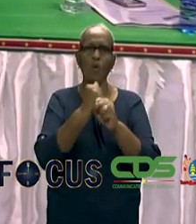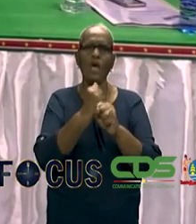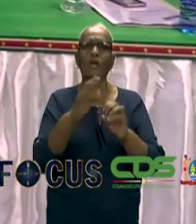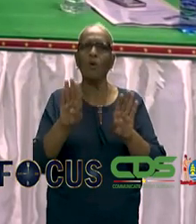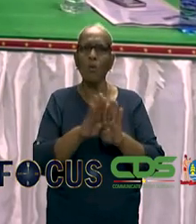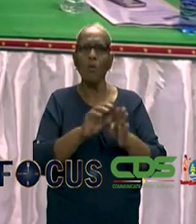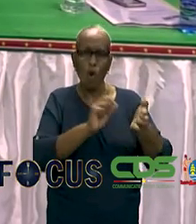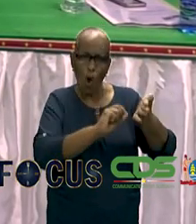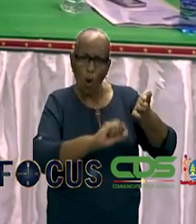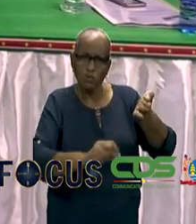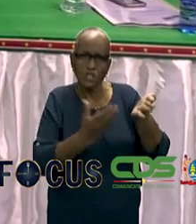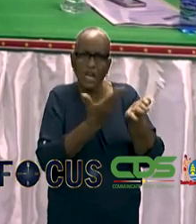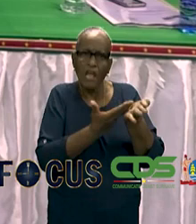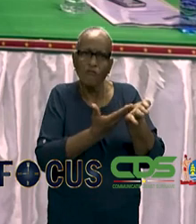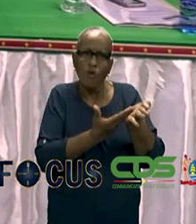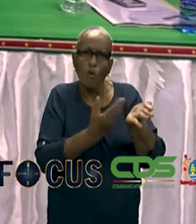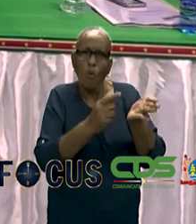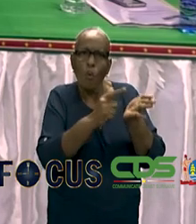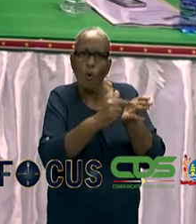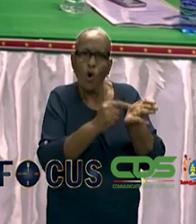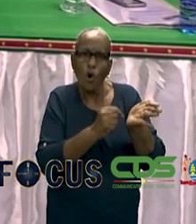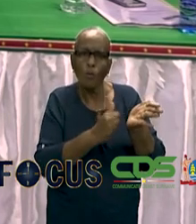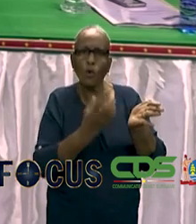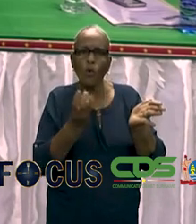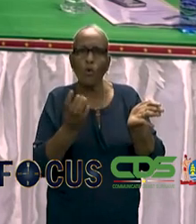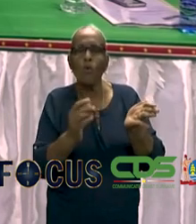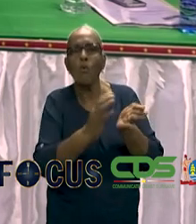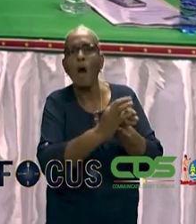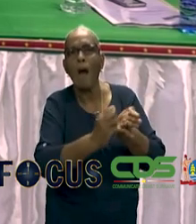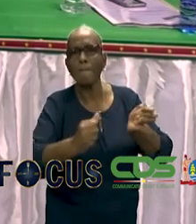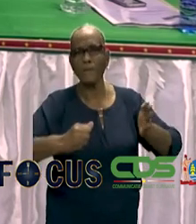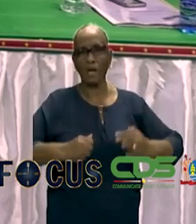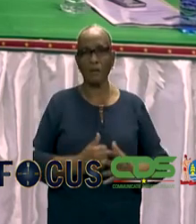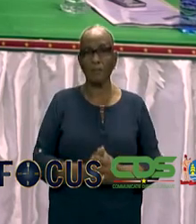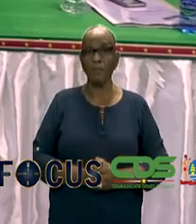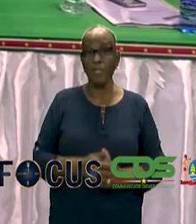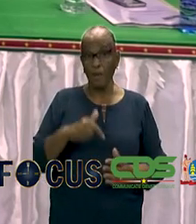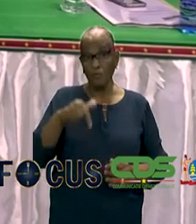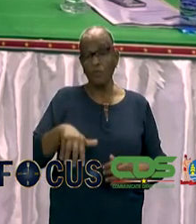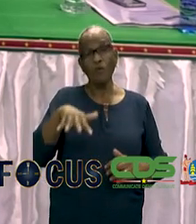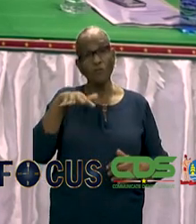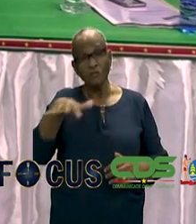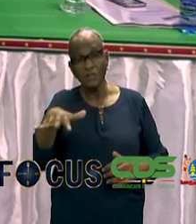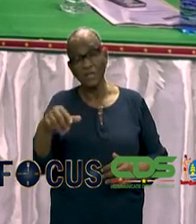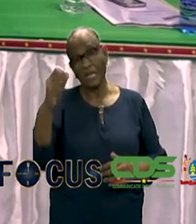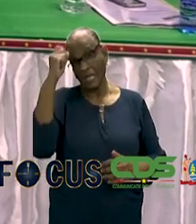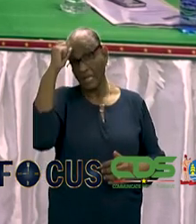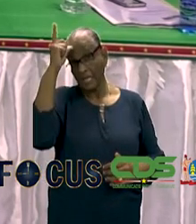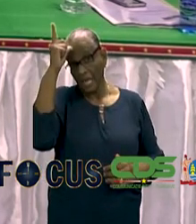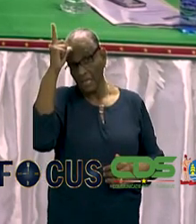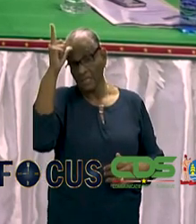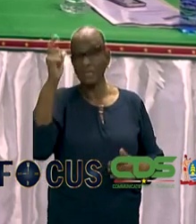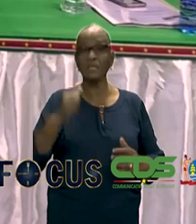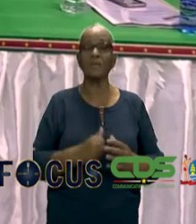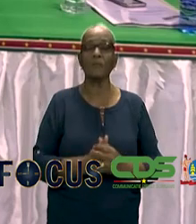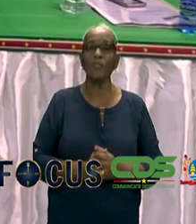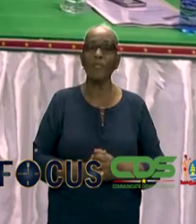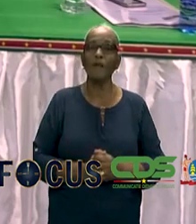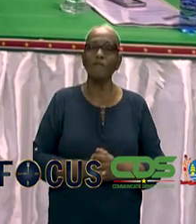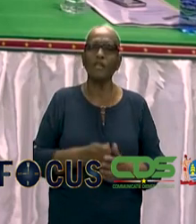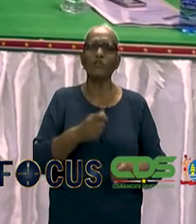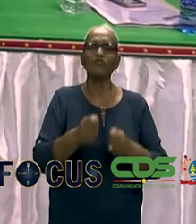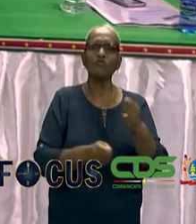Suriname. Er is reeds in uitvoering de fysieke, financiële en kennisondersteuning van de neonatologische